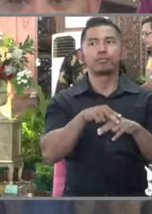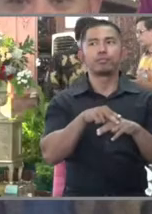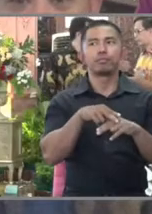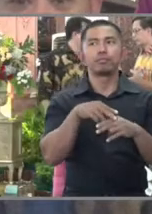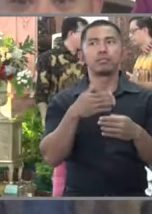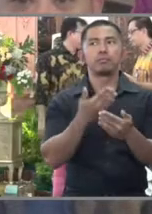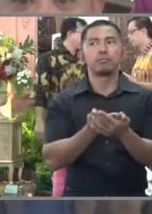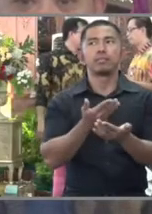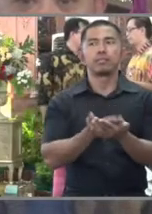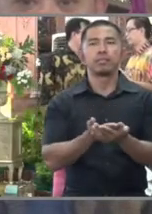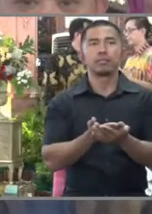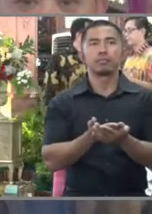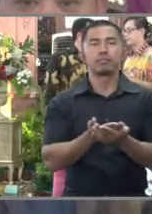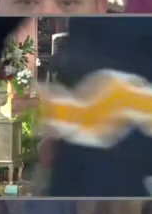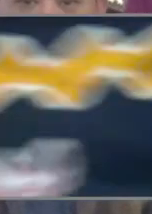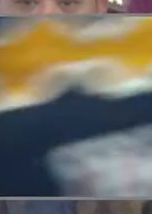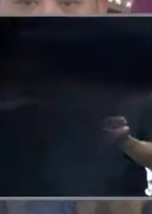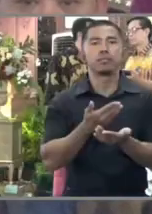pengen